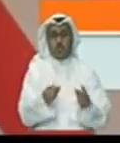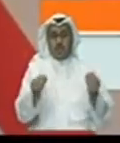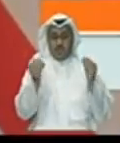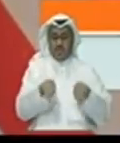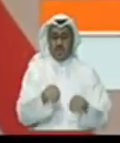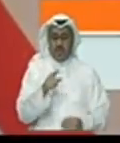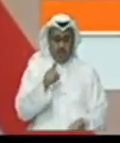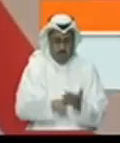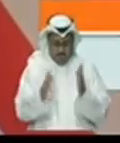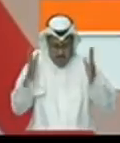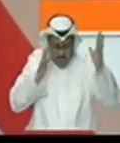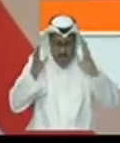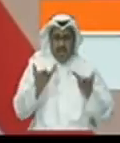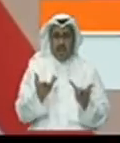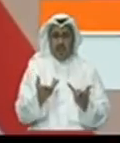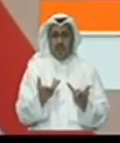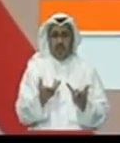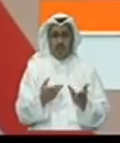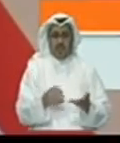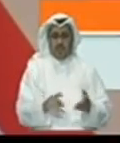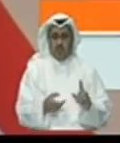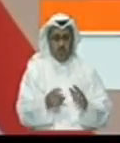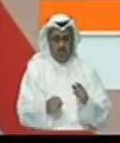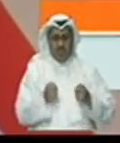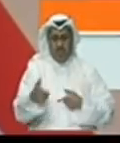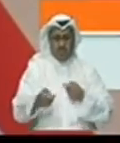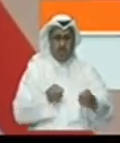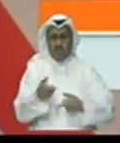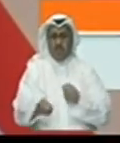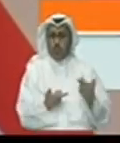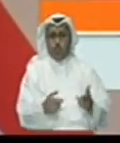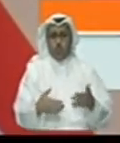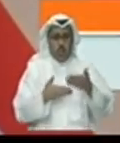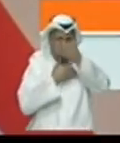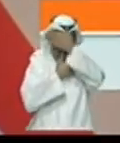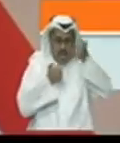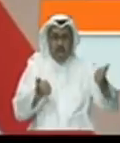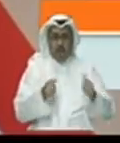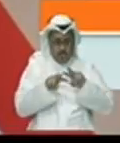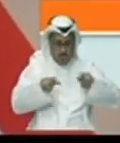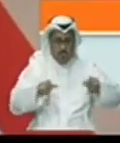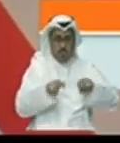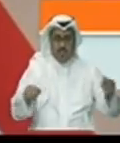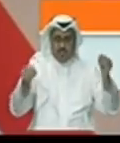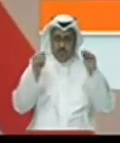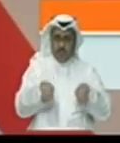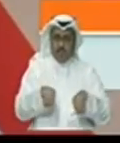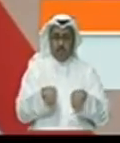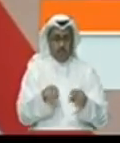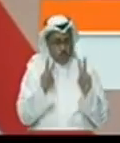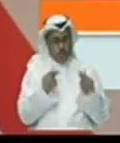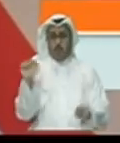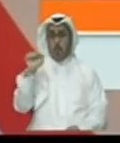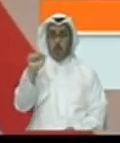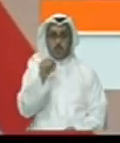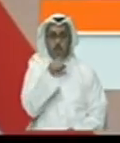الدولية أكدت قلقها من مخاطر تمويل الإرهاب الناشئة عن إيران، مطالبة بفحص إشرافي مكثف لفروع المؤسسات